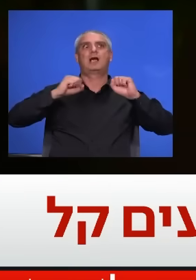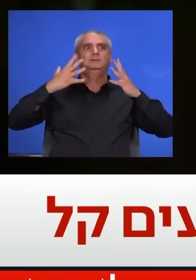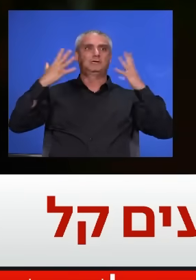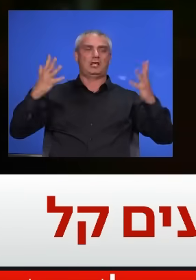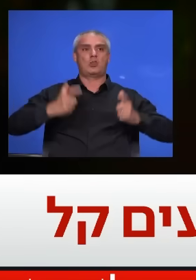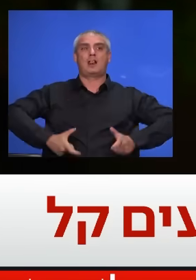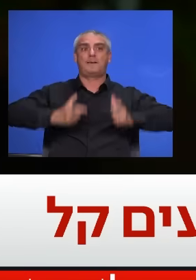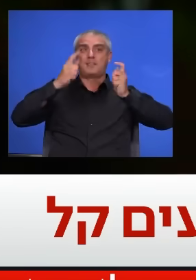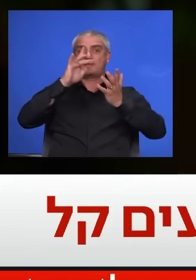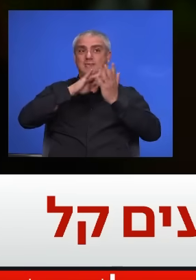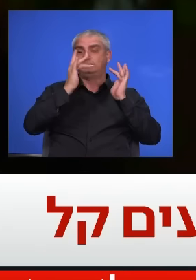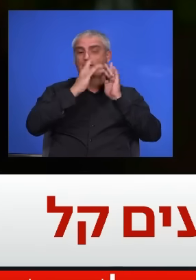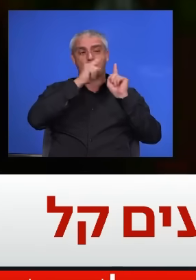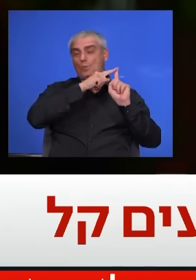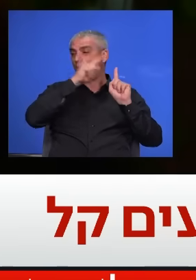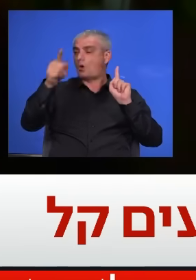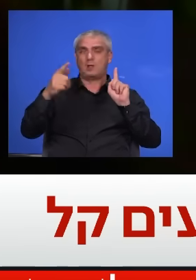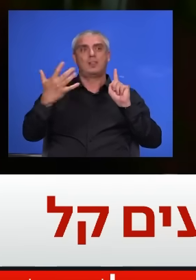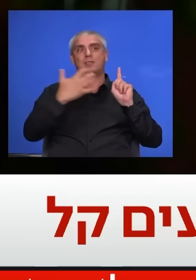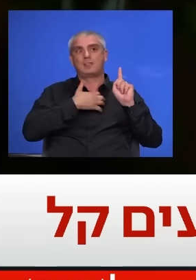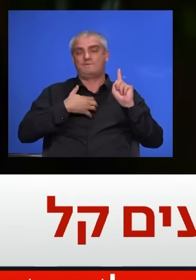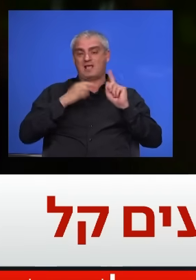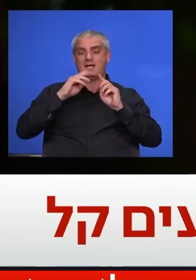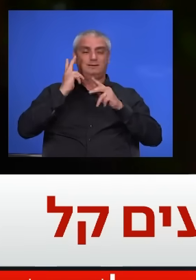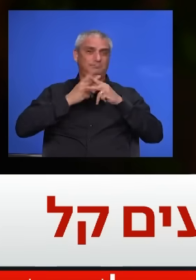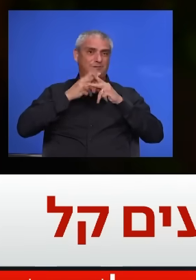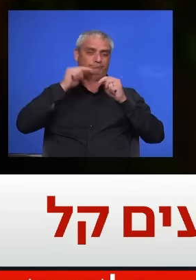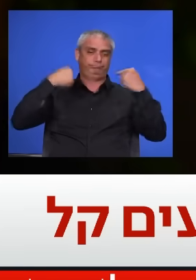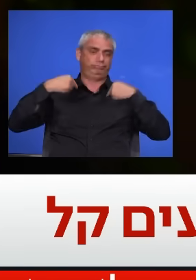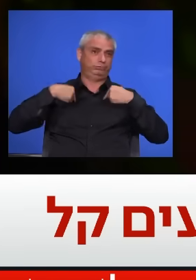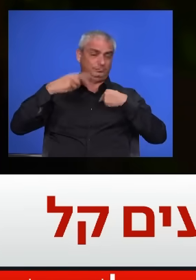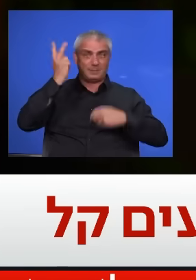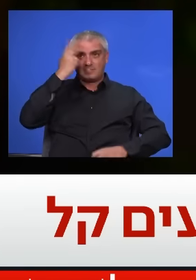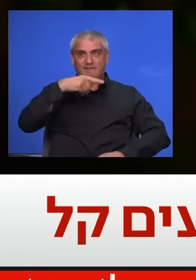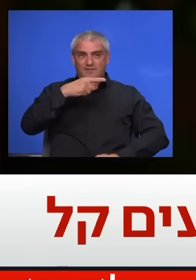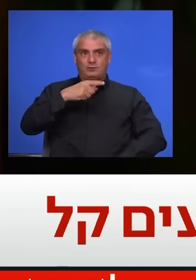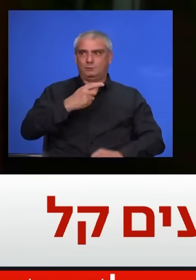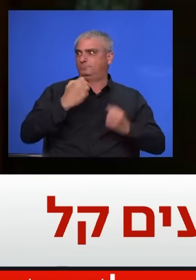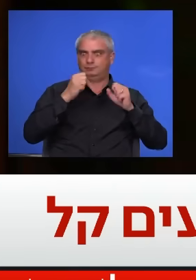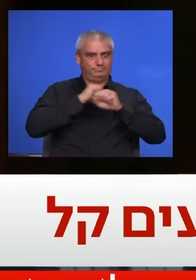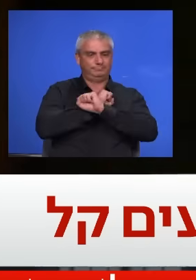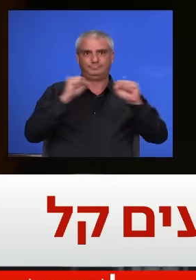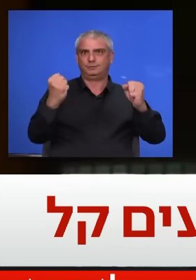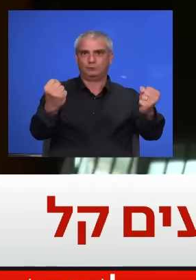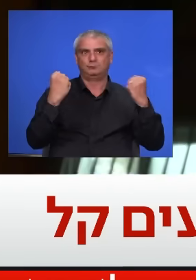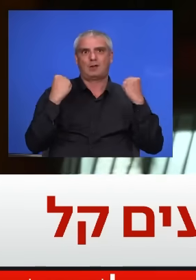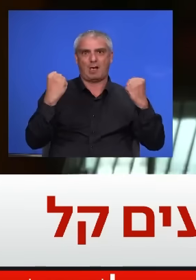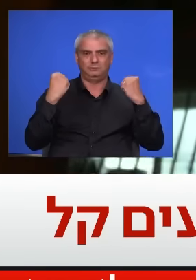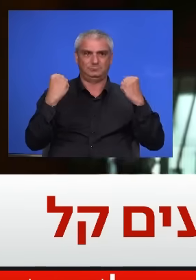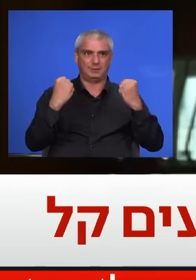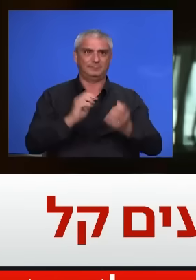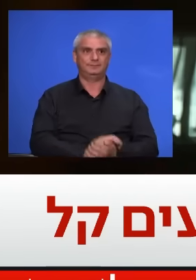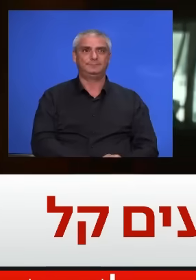ממול, כאן היא נפגעה מרסיסים, כדי שתבינו את עוצמת הפגיעה